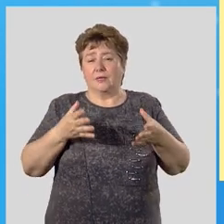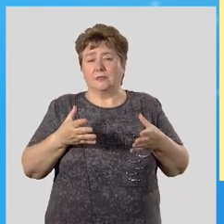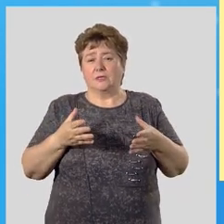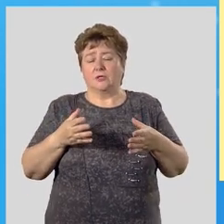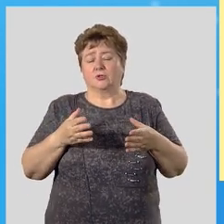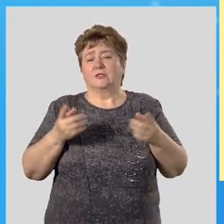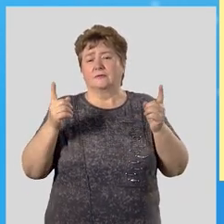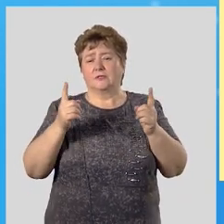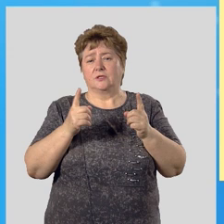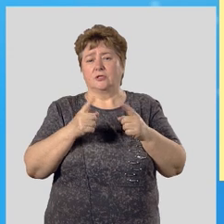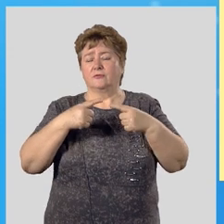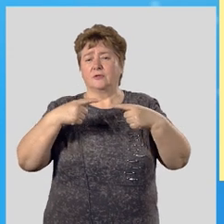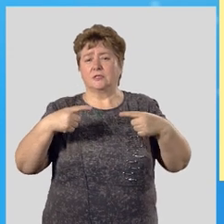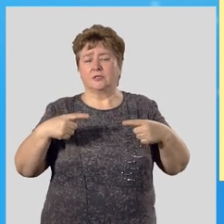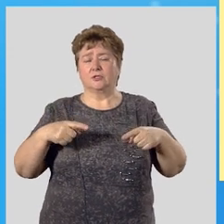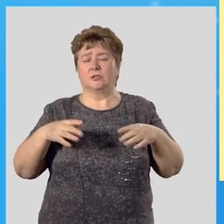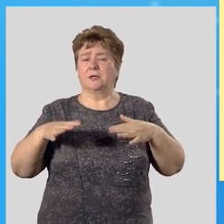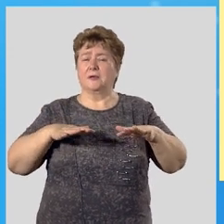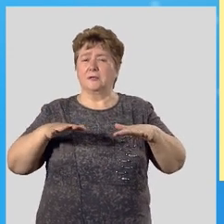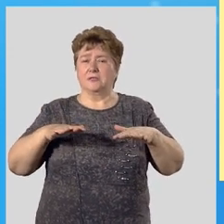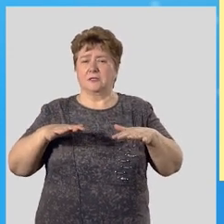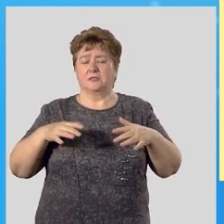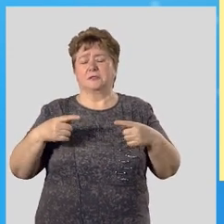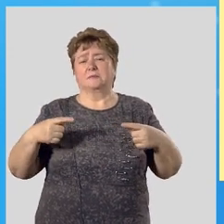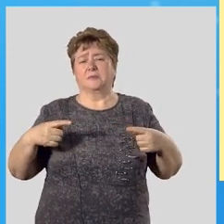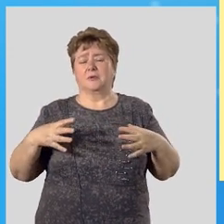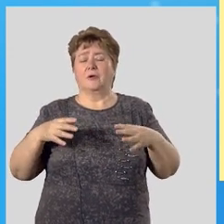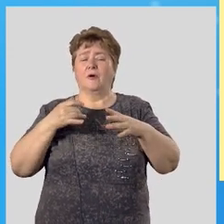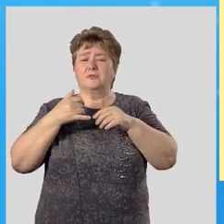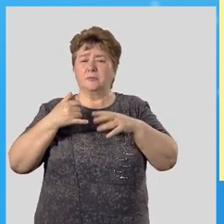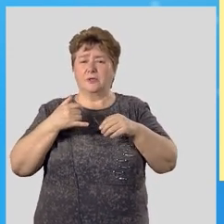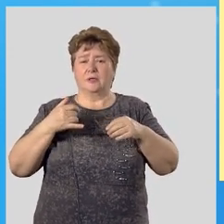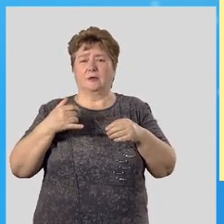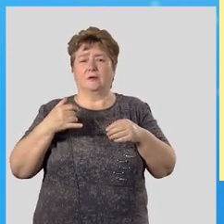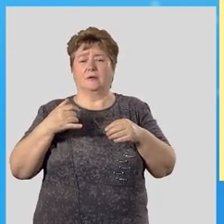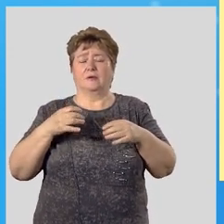Простейшие встречаются в различных средах жизни, в почвенной,